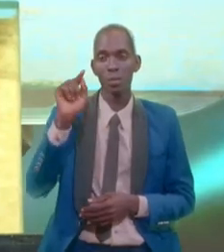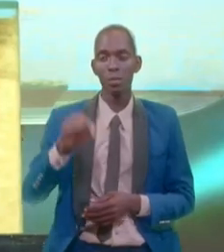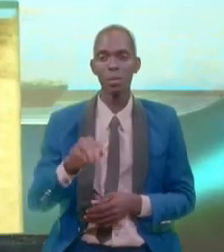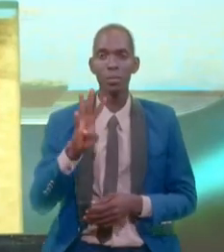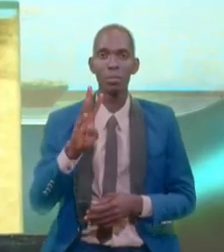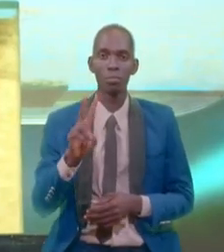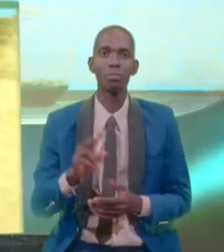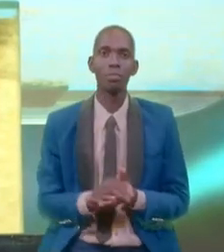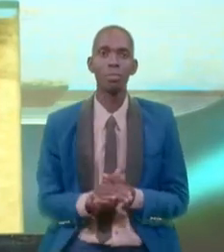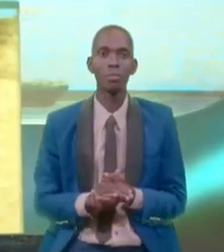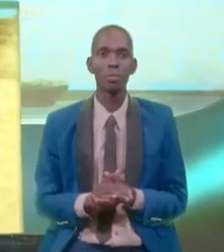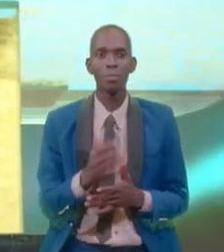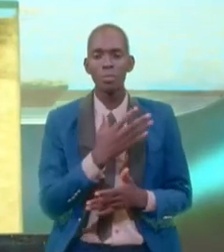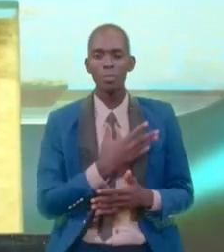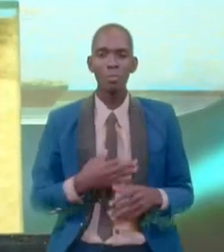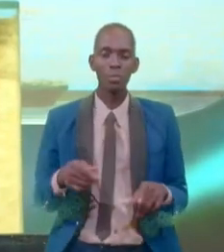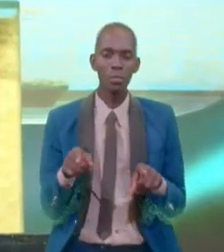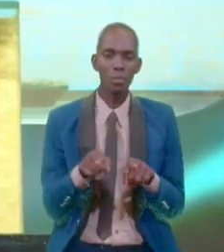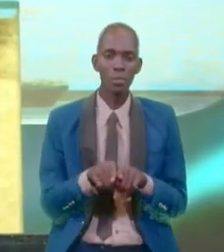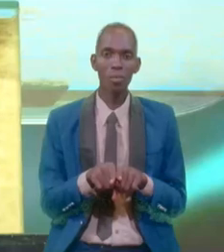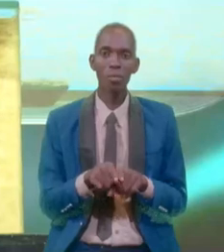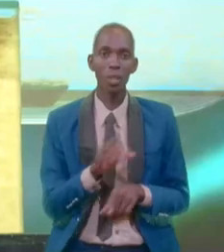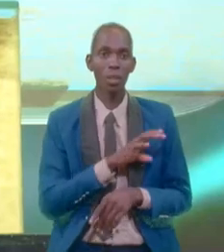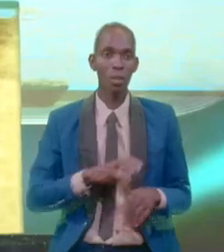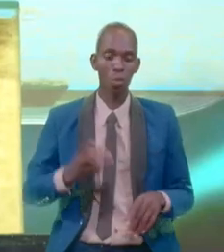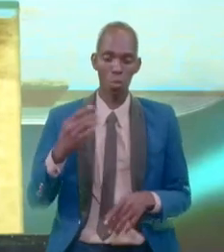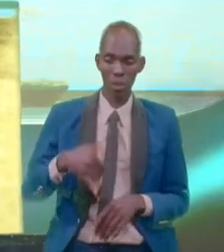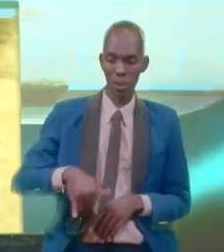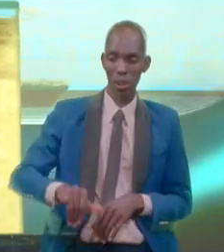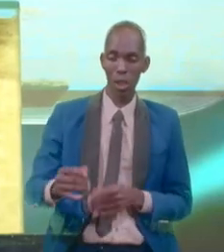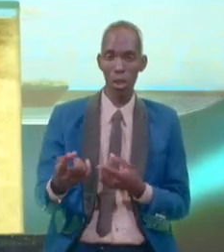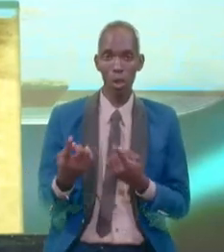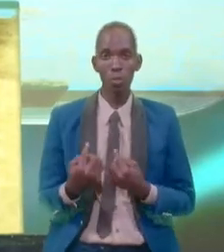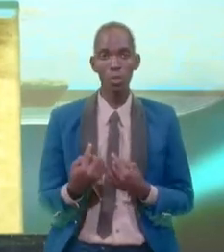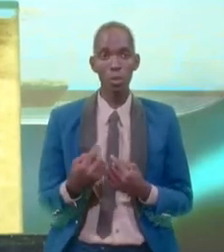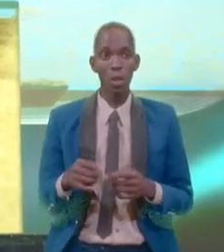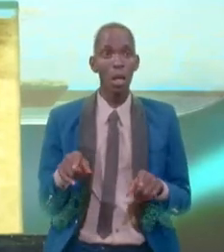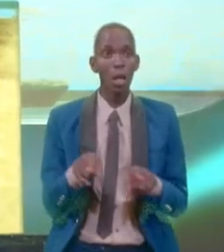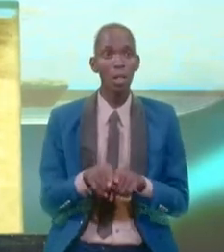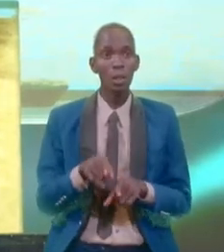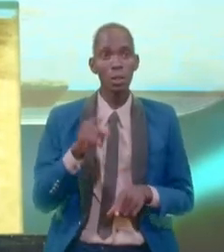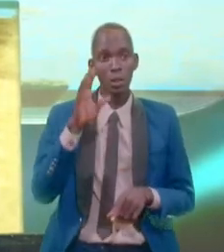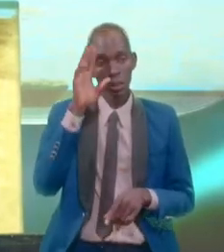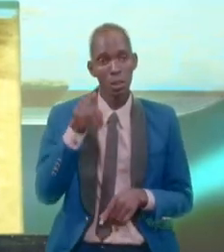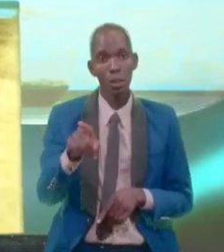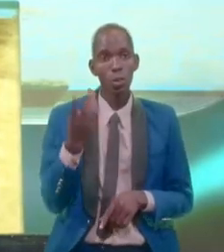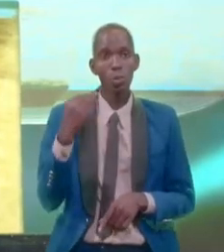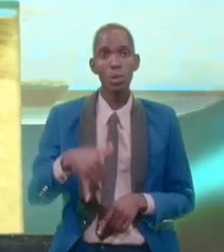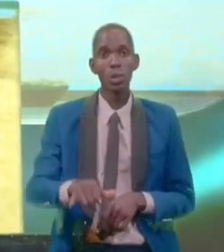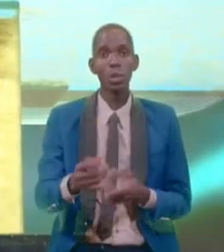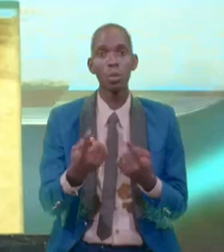verset 42. Comme il approchait, le démon le jeta par terre.